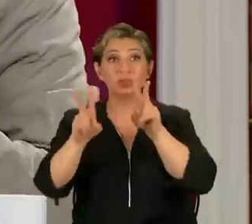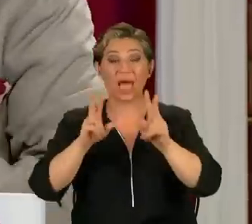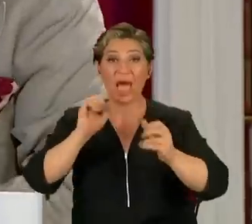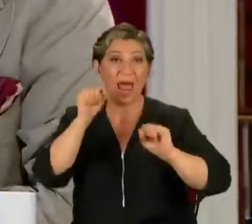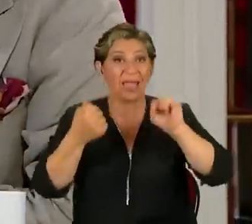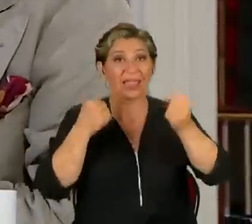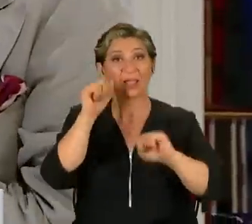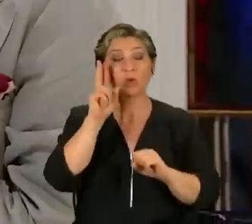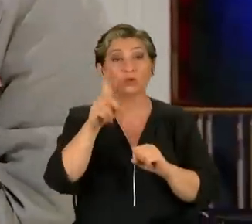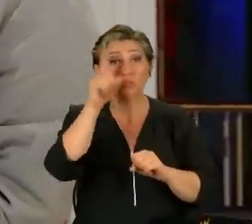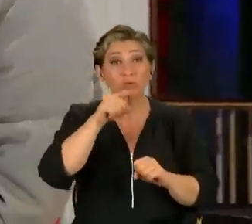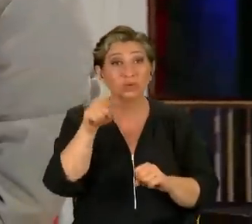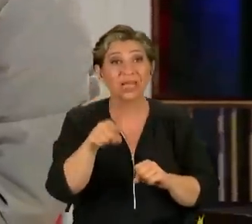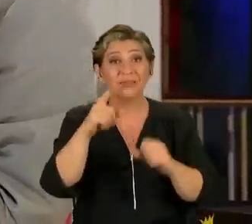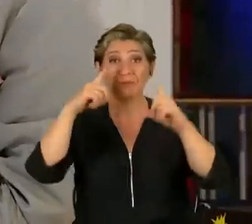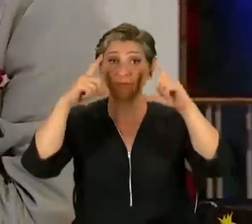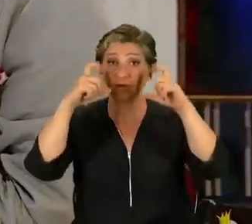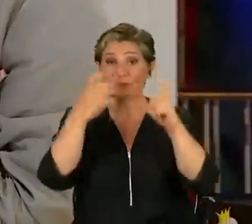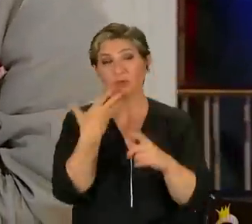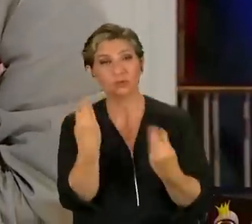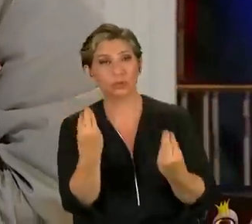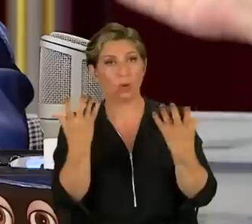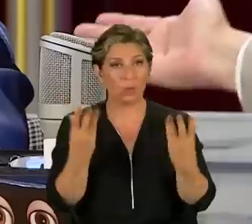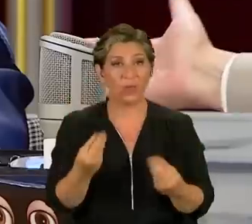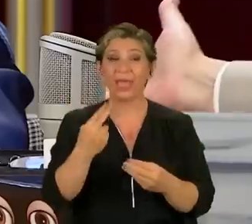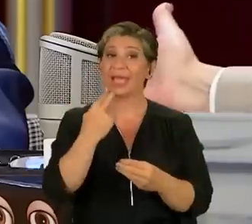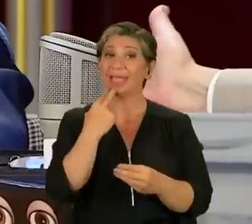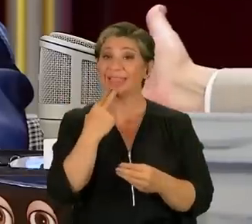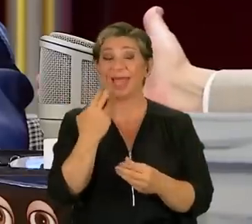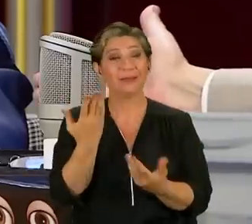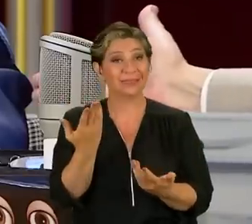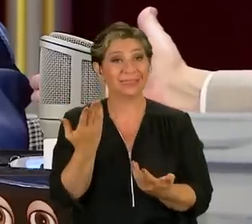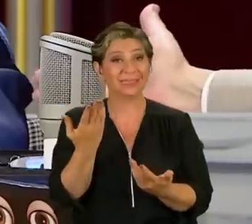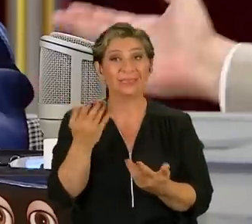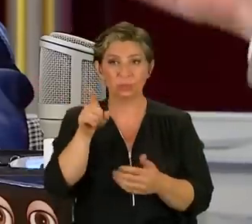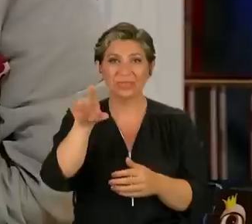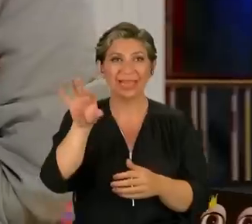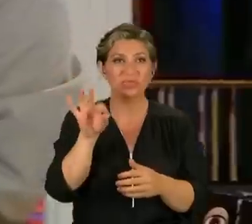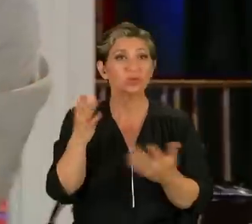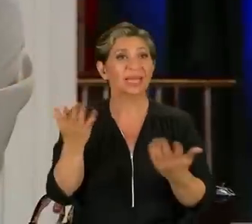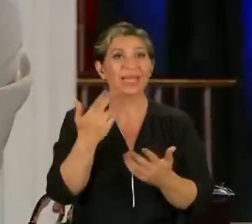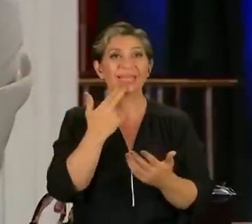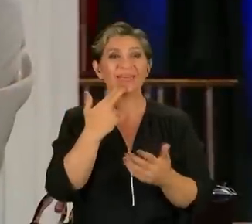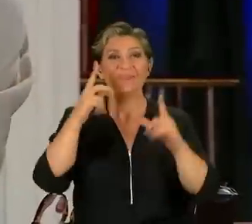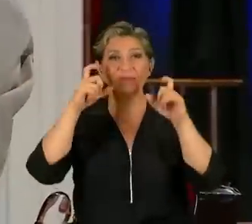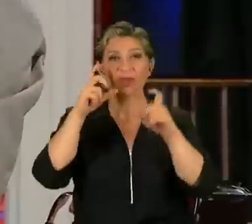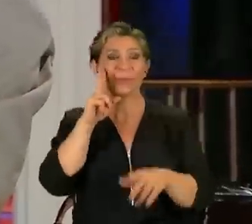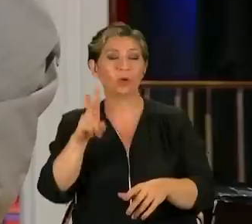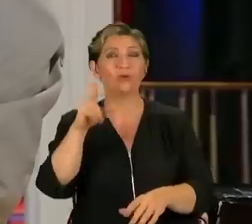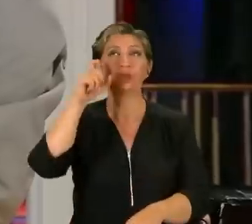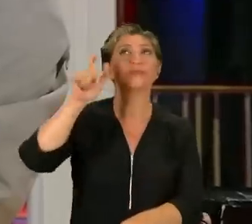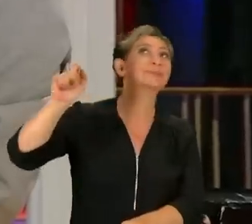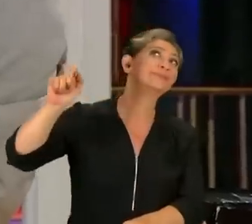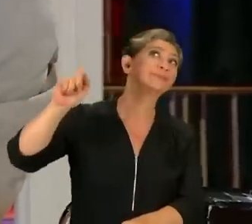hareketli görüyoruz. Şimdi, dolayısıyla hani fotoğrafta güzel olabiliyorlar. Kadınlar özellikle bununla tercih ediyorlar. Çünkü kadınlar fotoğrafa bakıyor.